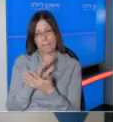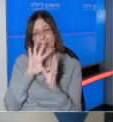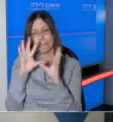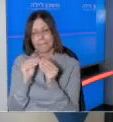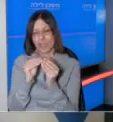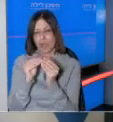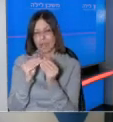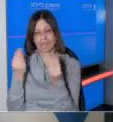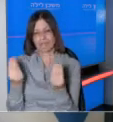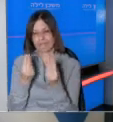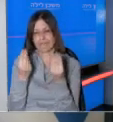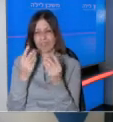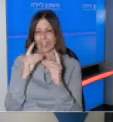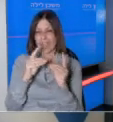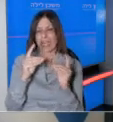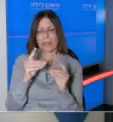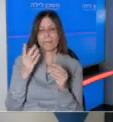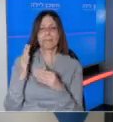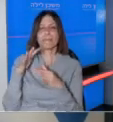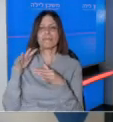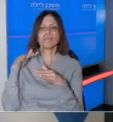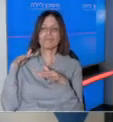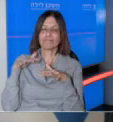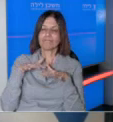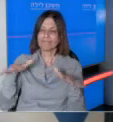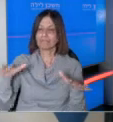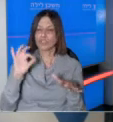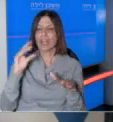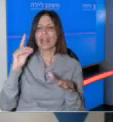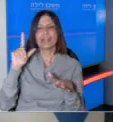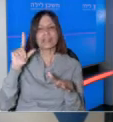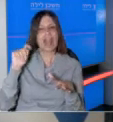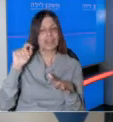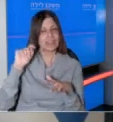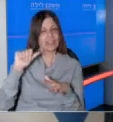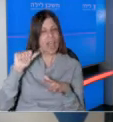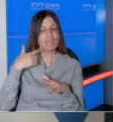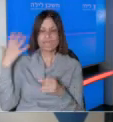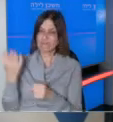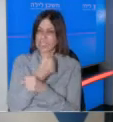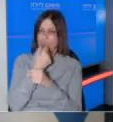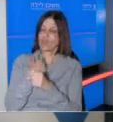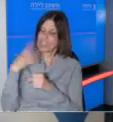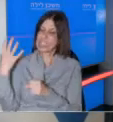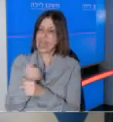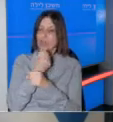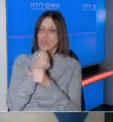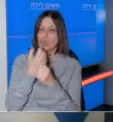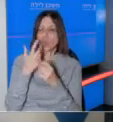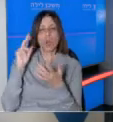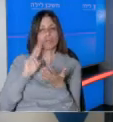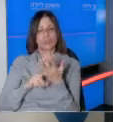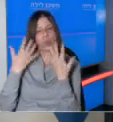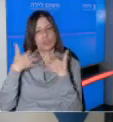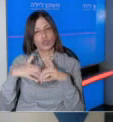הממדים. את הדלטה, גל הדלטה, עברנו בצורה מצוינת והצלחנו בזכות שילוב של ניהול טוב